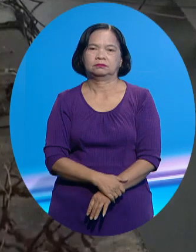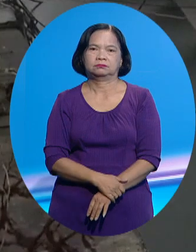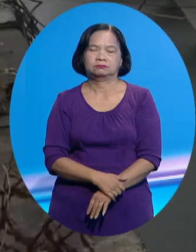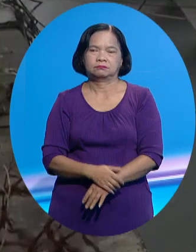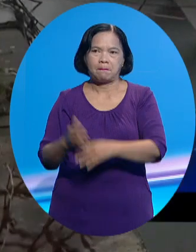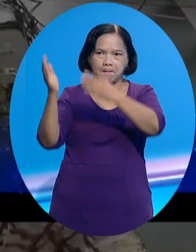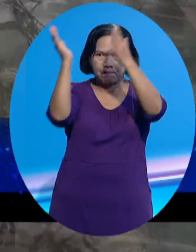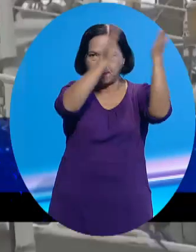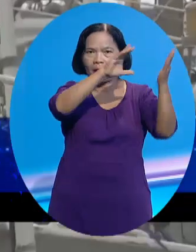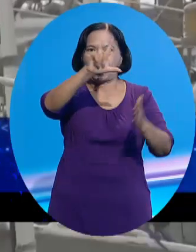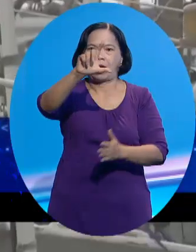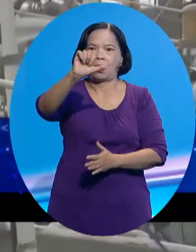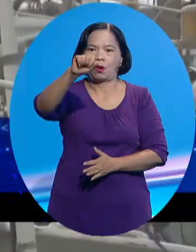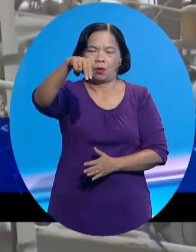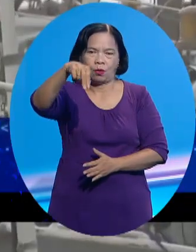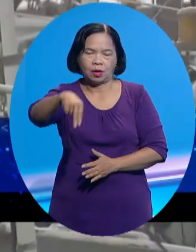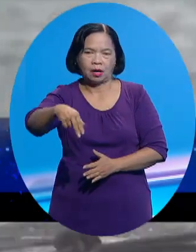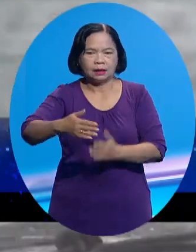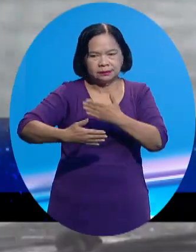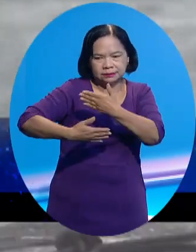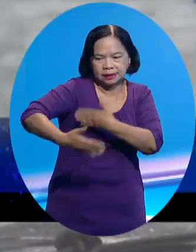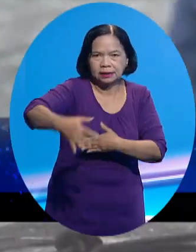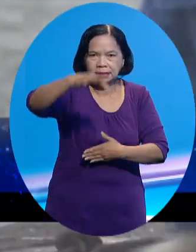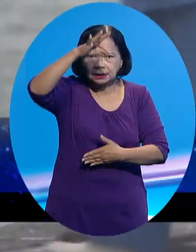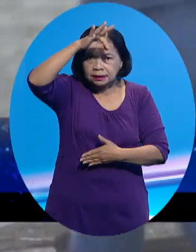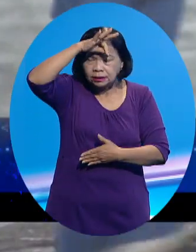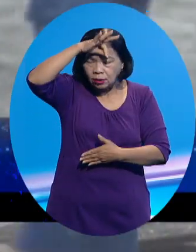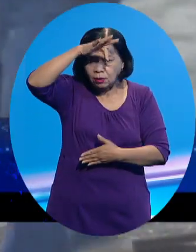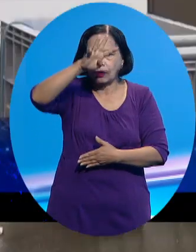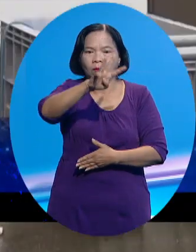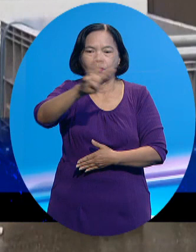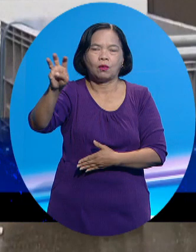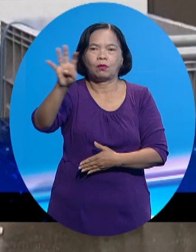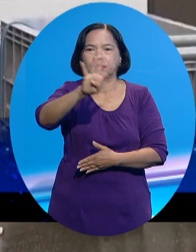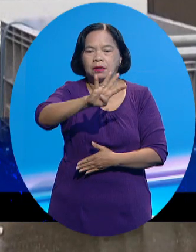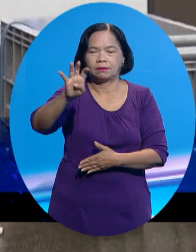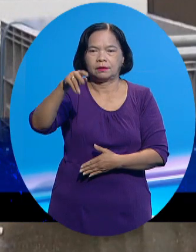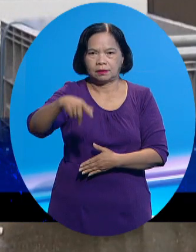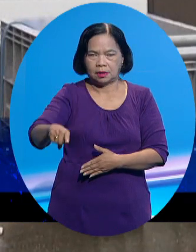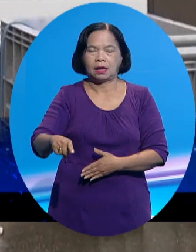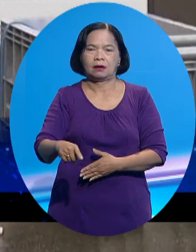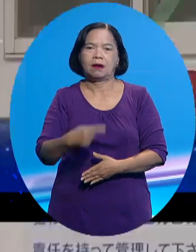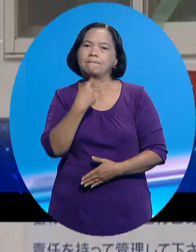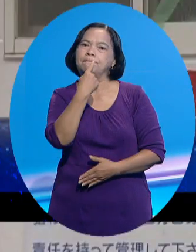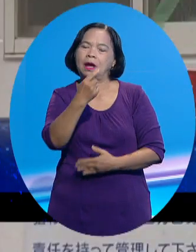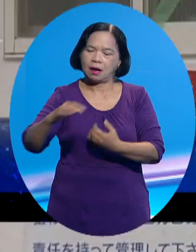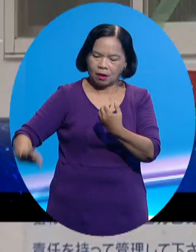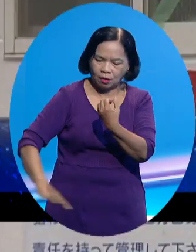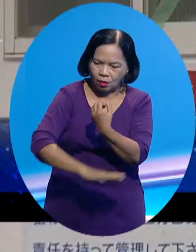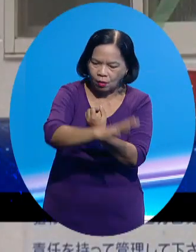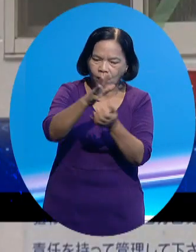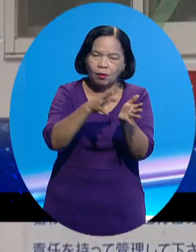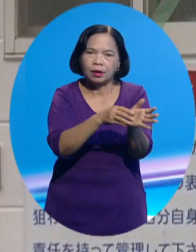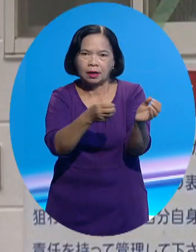Bão Lan đổ bộ vào tỉnh Wakayama, cách thủ đô Tokyo khoảng 400 km về phía tây nam. Nhà chức trách đã ban bố cảnh báo lũ lụt và sạt lở